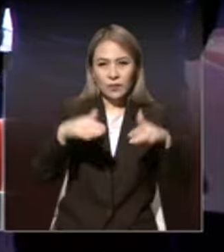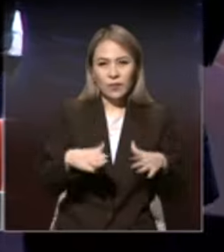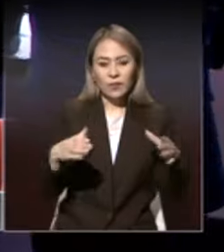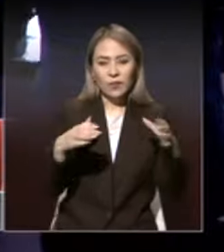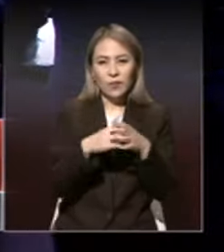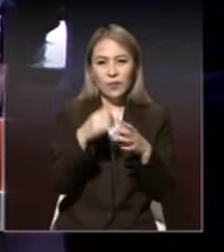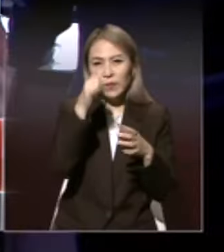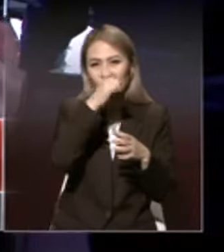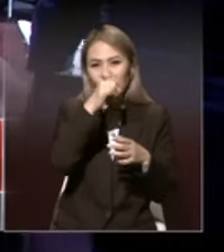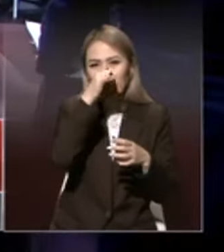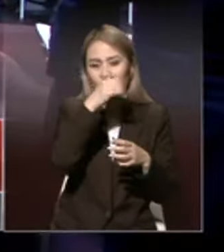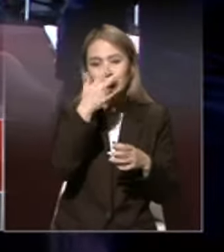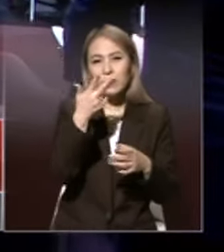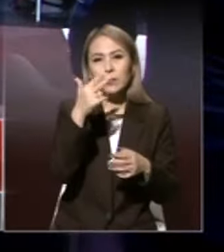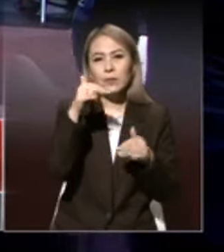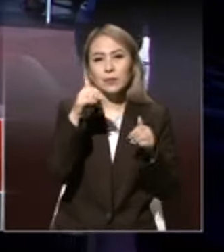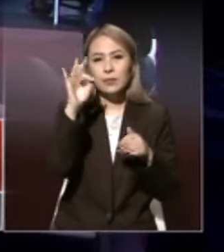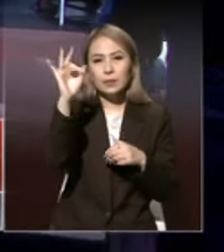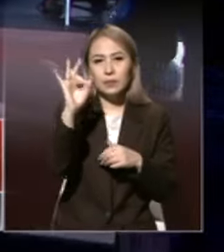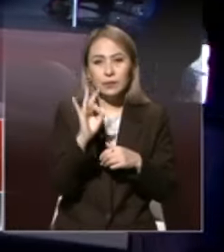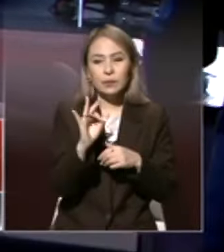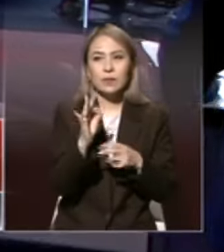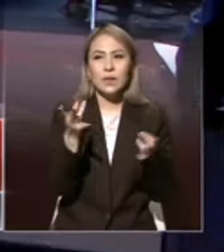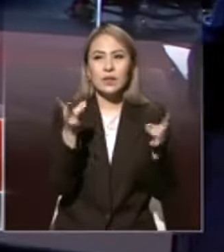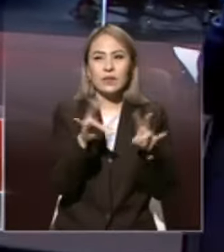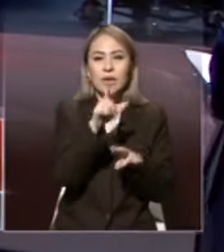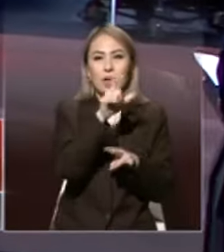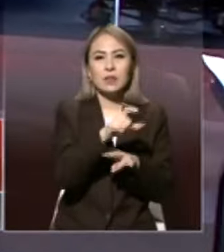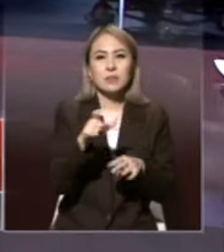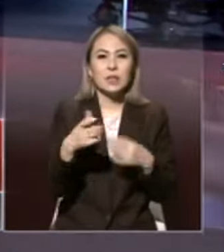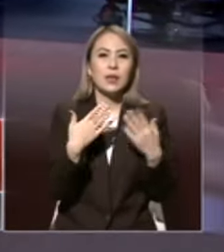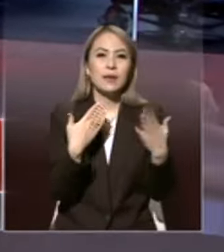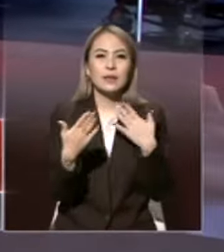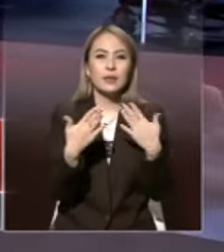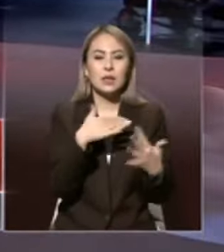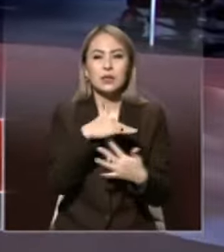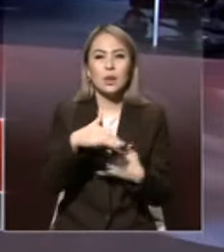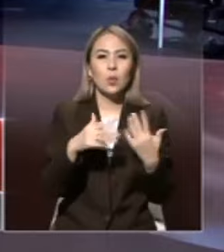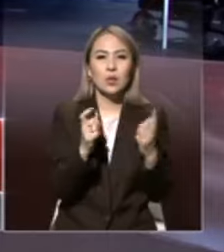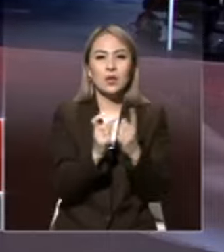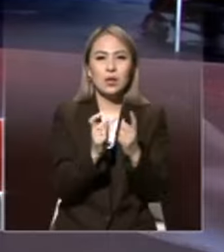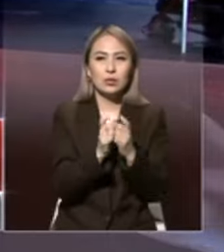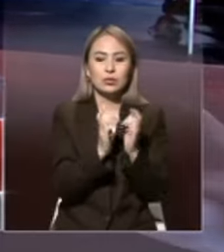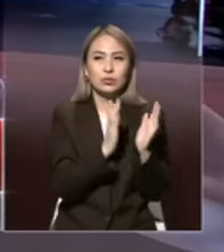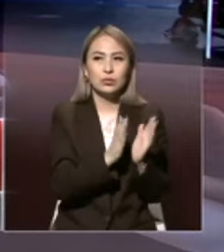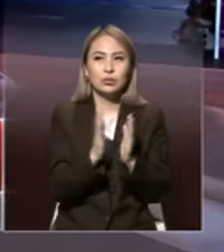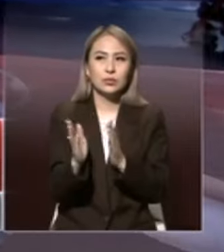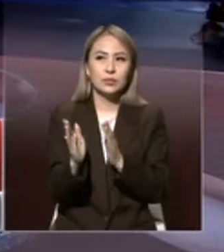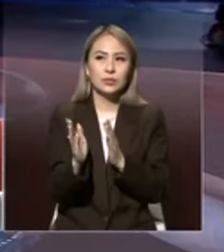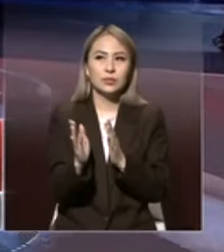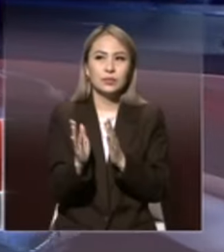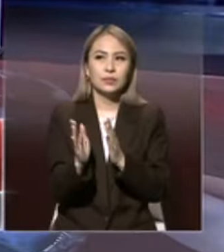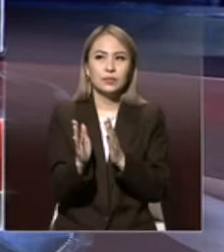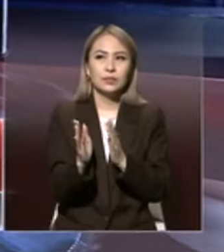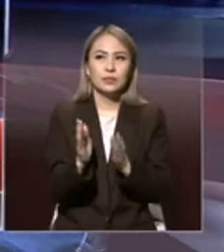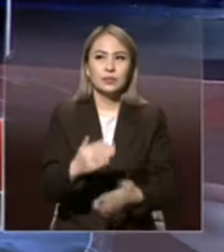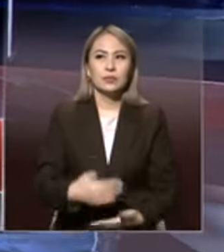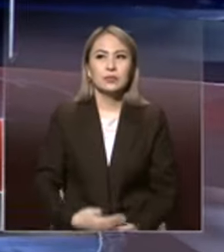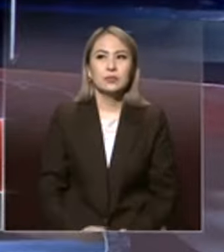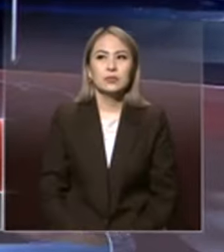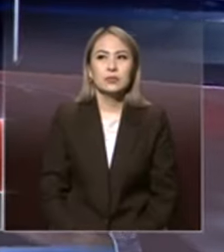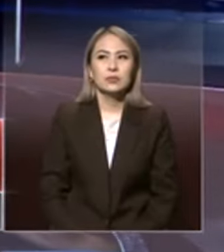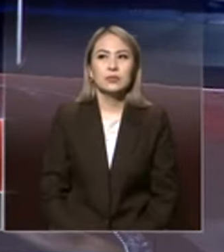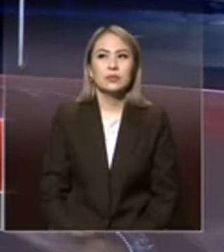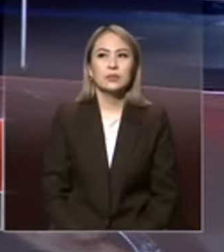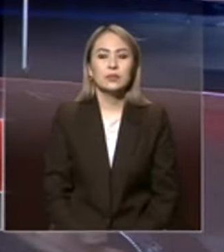шешім шығарылмай қалған 3%-ы олар азаматтық қатынастар саласындағы даулар. Реттелді. Иә. Дәл қазір статистика